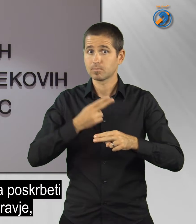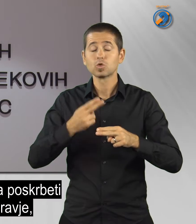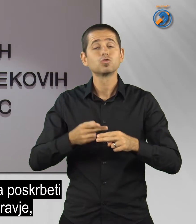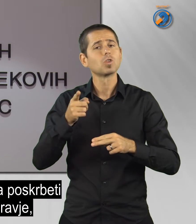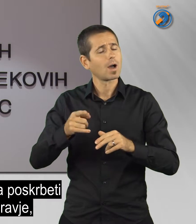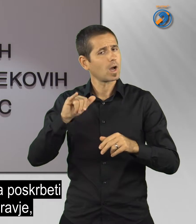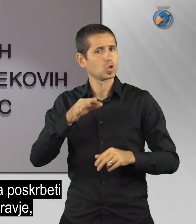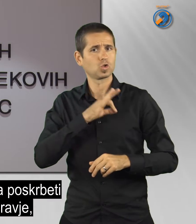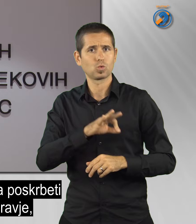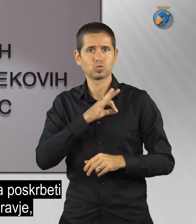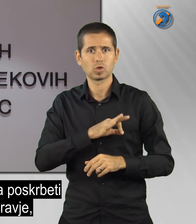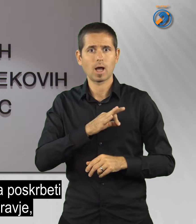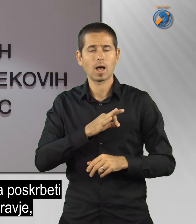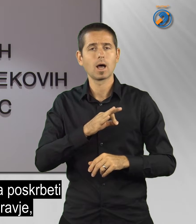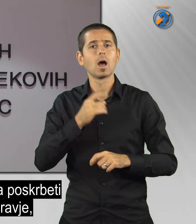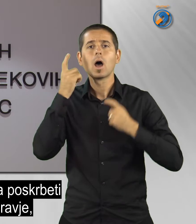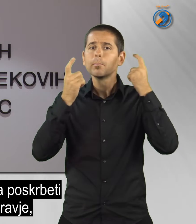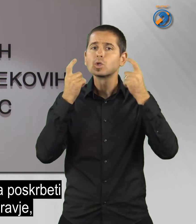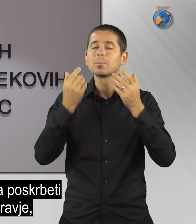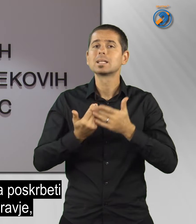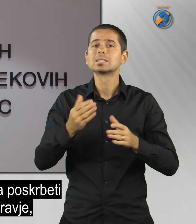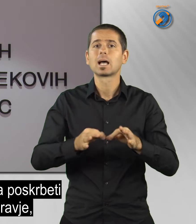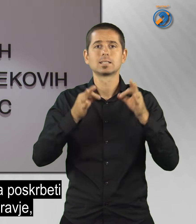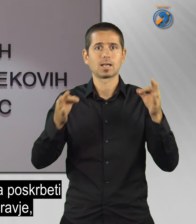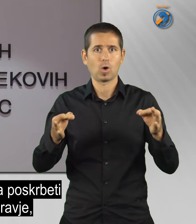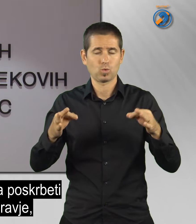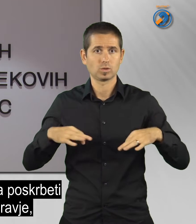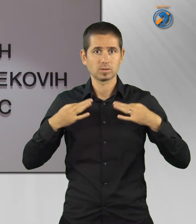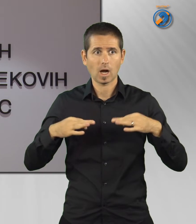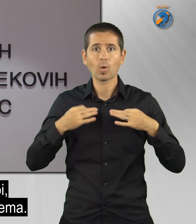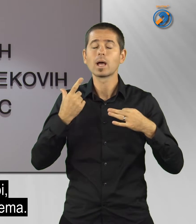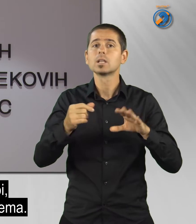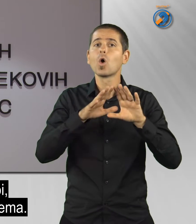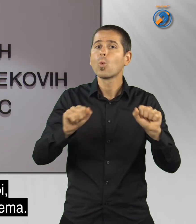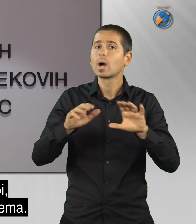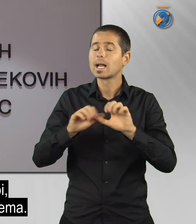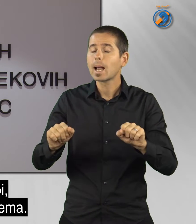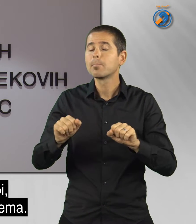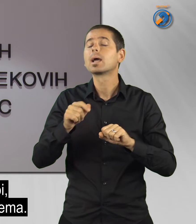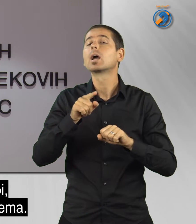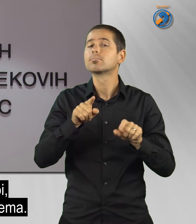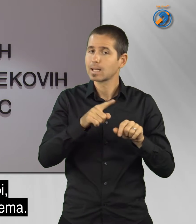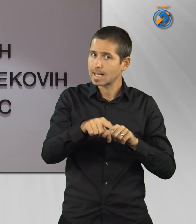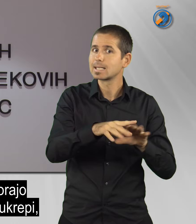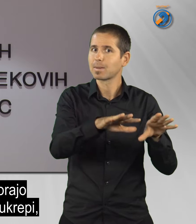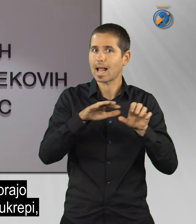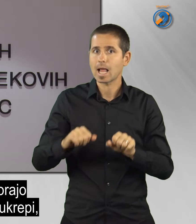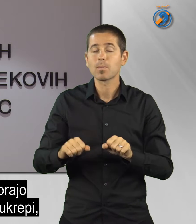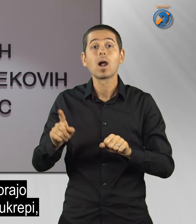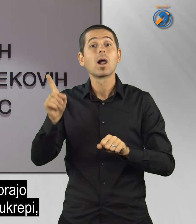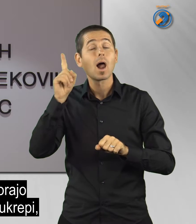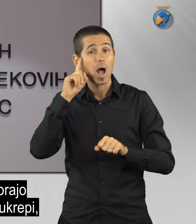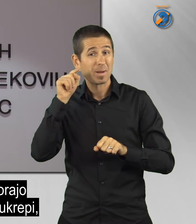Država je dolžna poskrbeti za javno zdravje z ukrepi, ki jih sprejema, vendar morajo